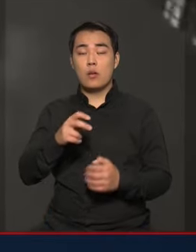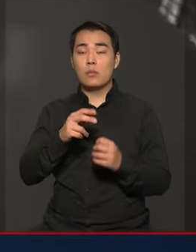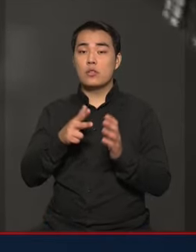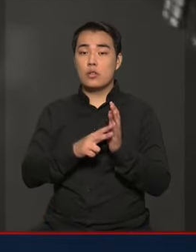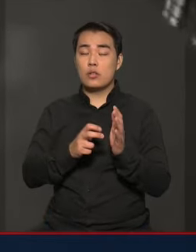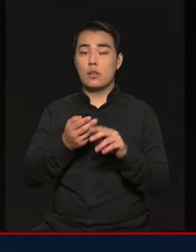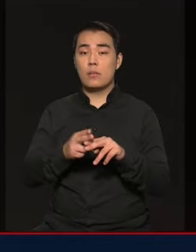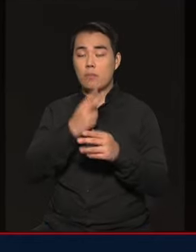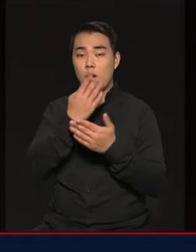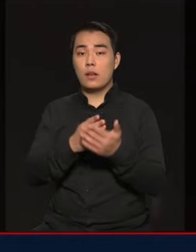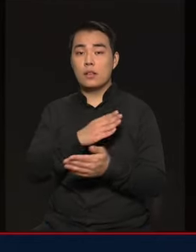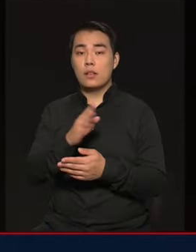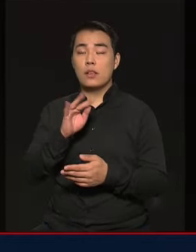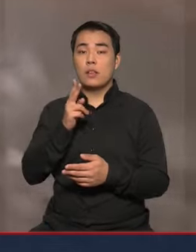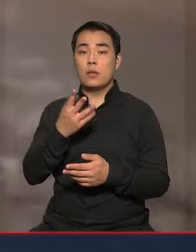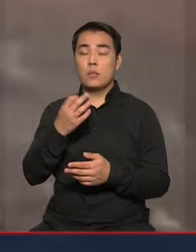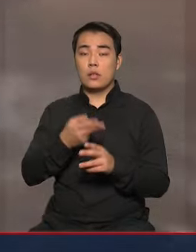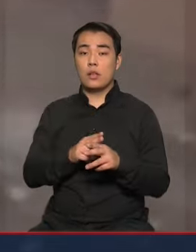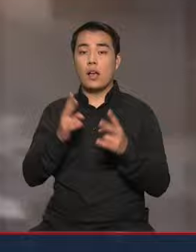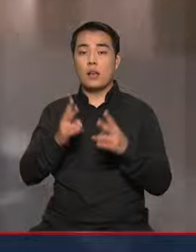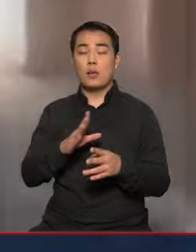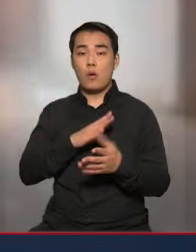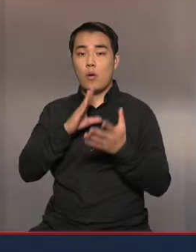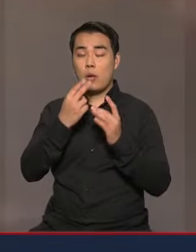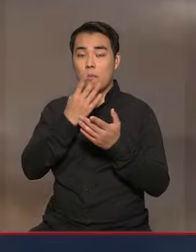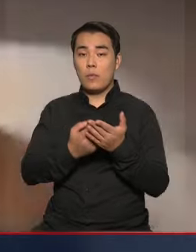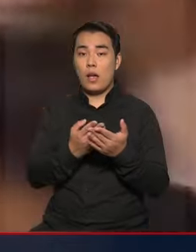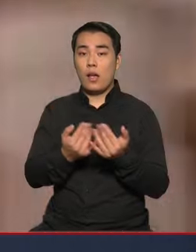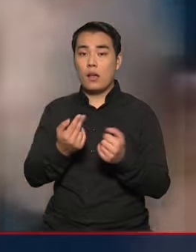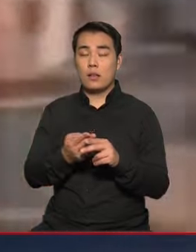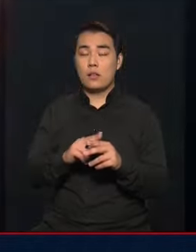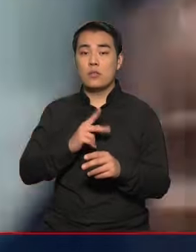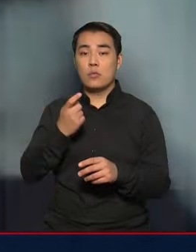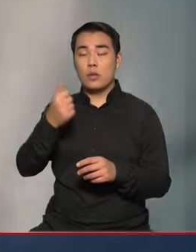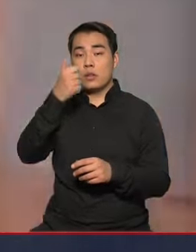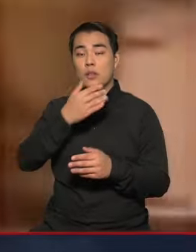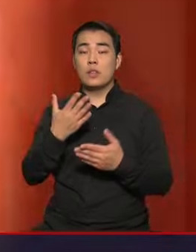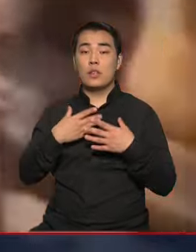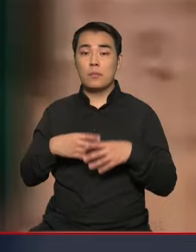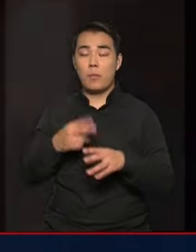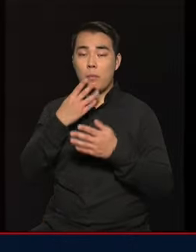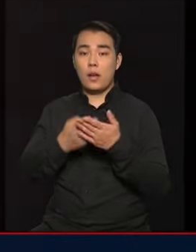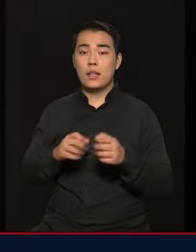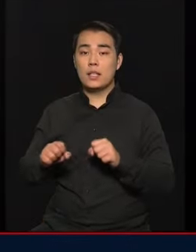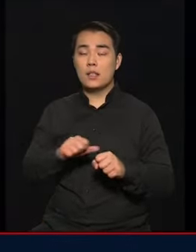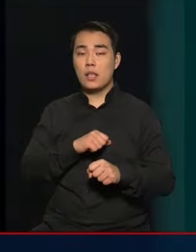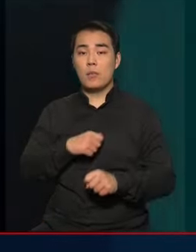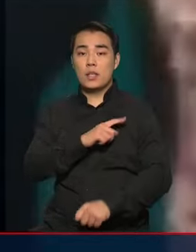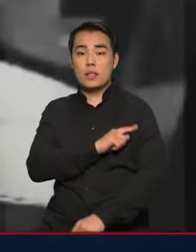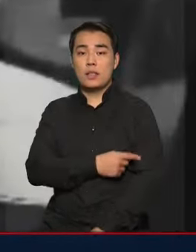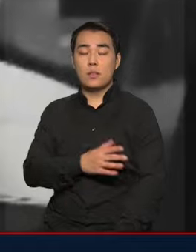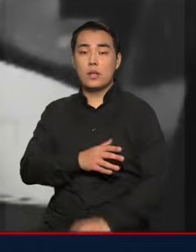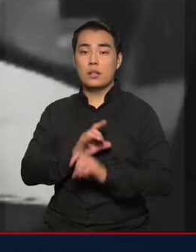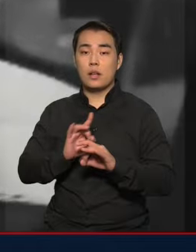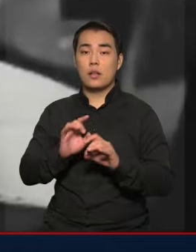2800-ден асып, жарақат алғандар 2.5 мыңға жеткен. Ғалымдар мұны кейінгі 100 жылда болмаған ең ірі зілзалалардың бірі деп бағалаған.